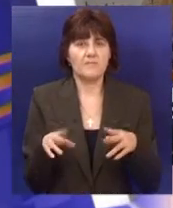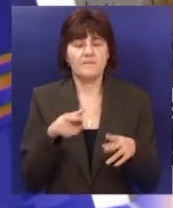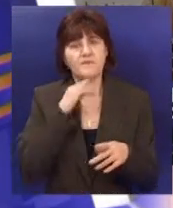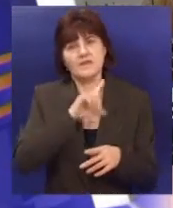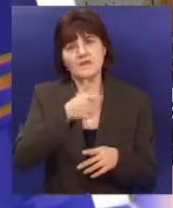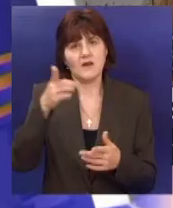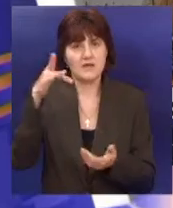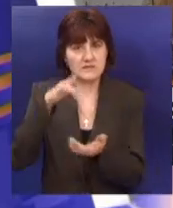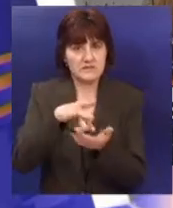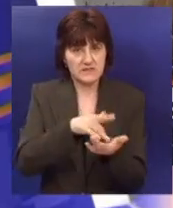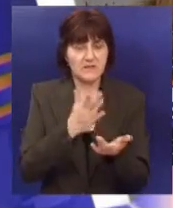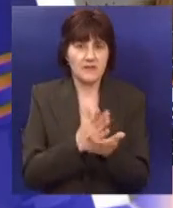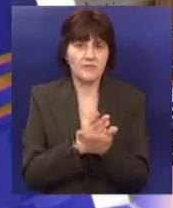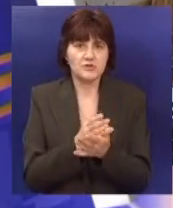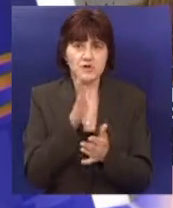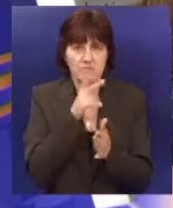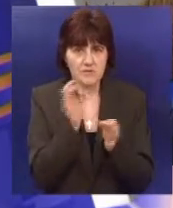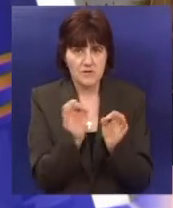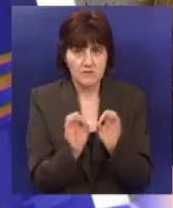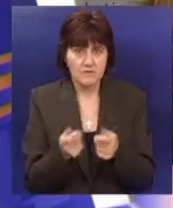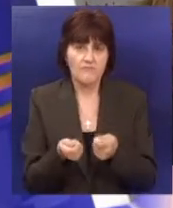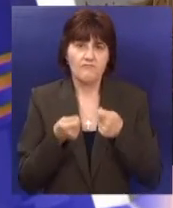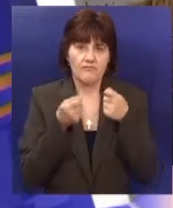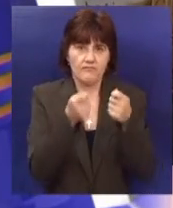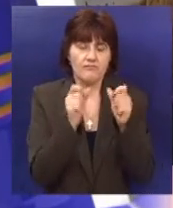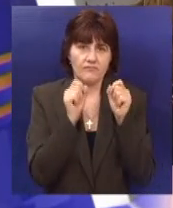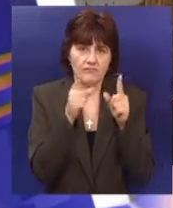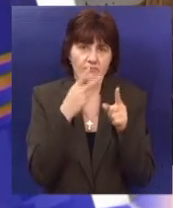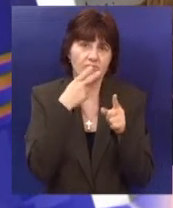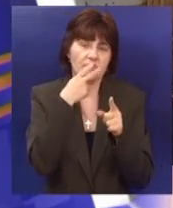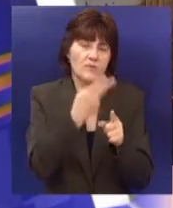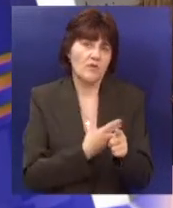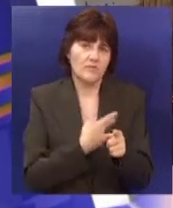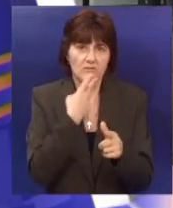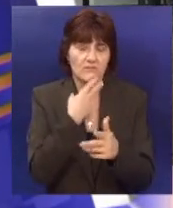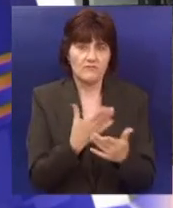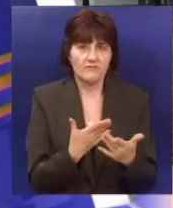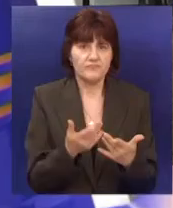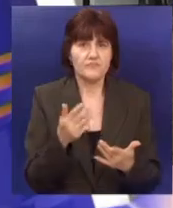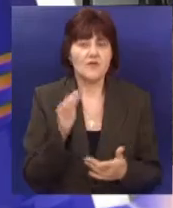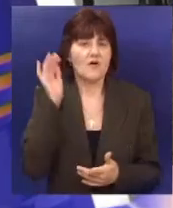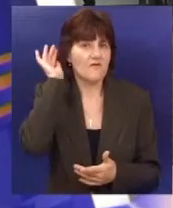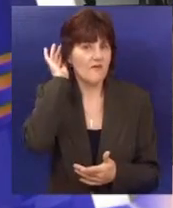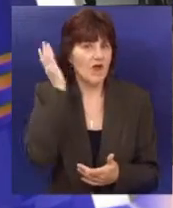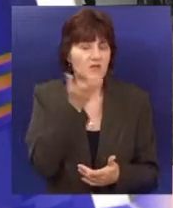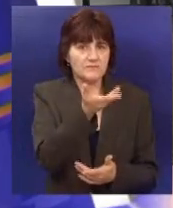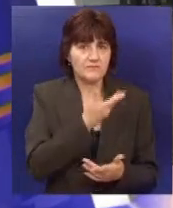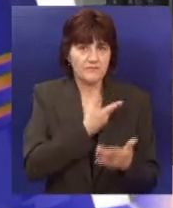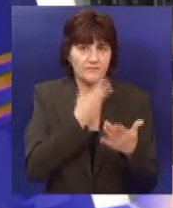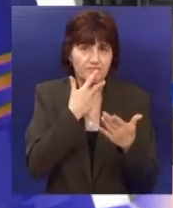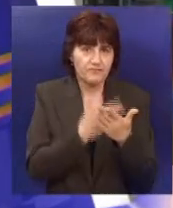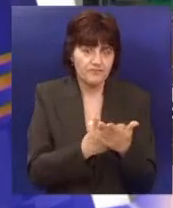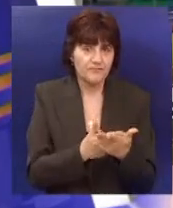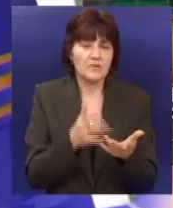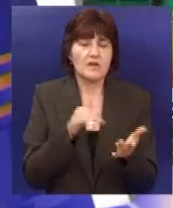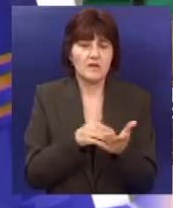centar, tako da su to sve projekte koje ćemo vrlo brzo da kandidujemo, već moguće i naredne nedelje. Vlada je u martu usvojila